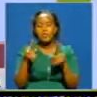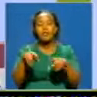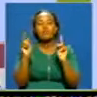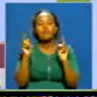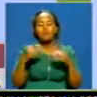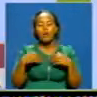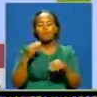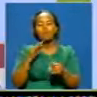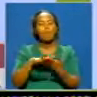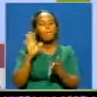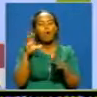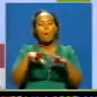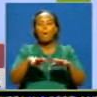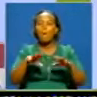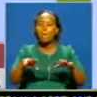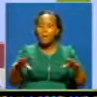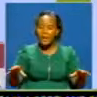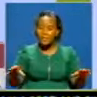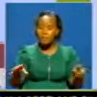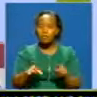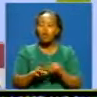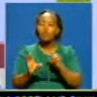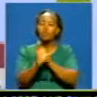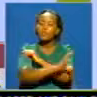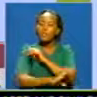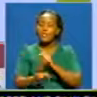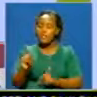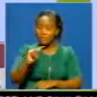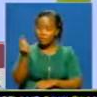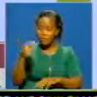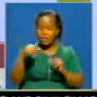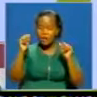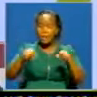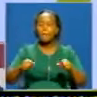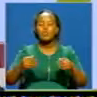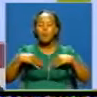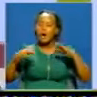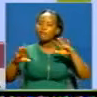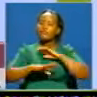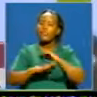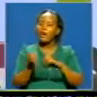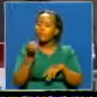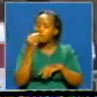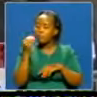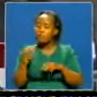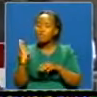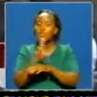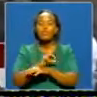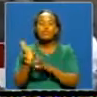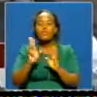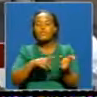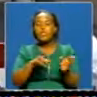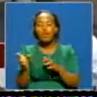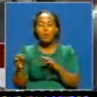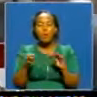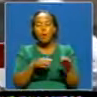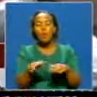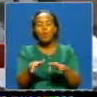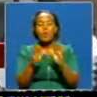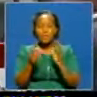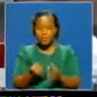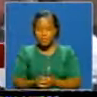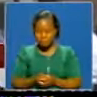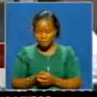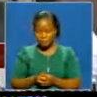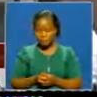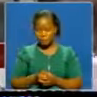markets. And in this country, we can feed our population using organic practices. Na hatimaye wenye hisa wa